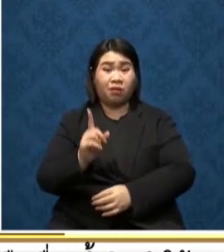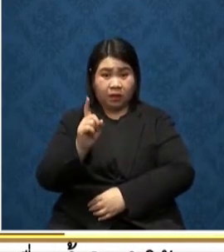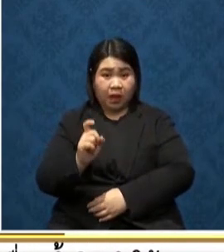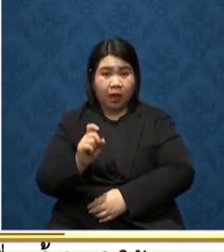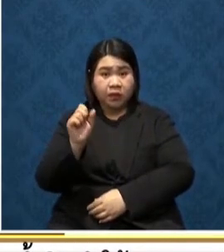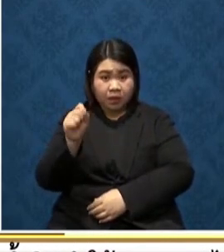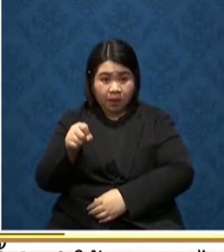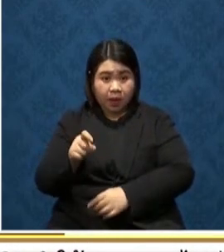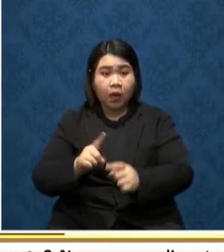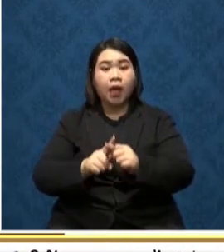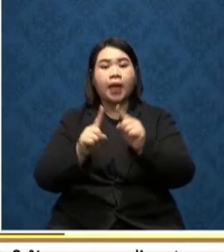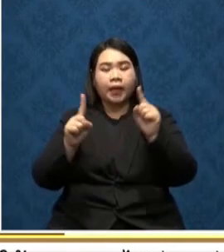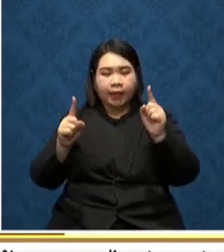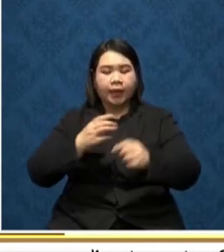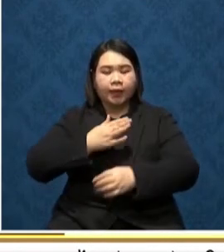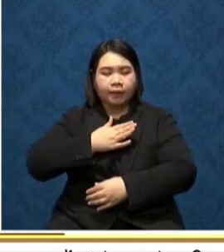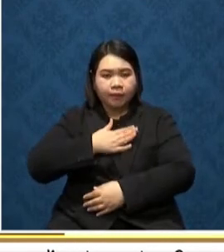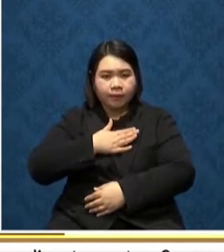แต่ ผม ย้ำว่า